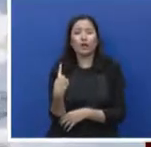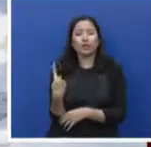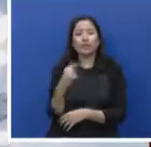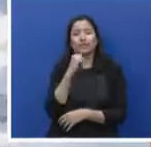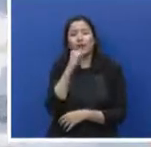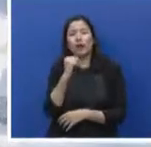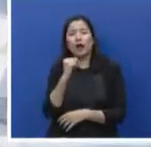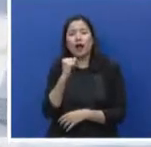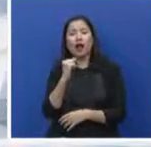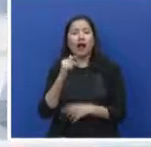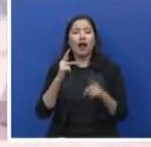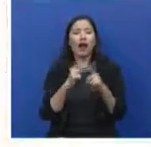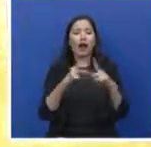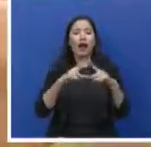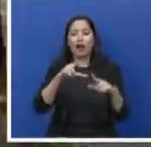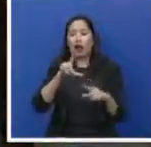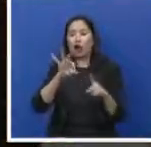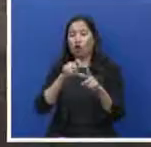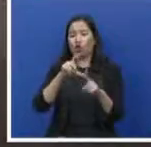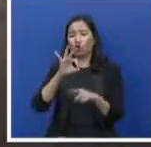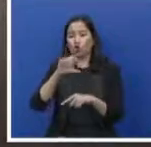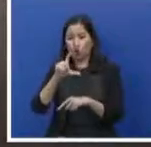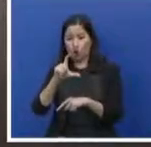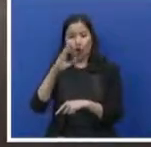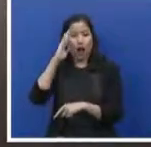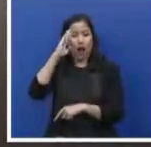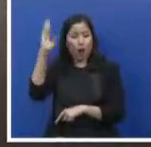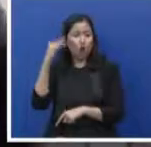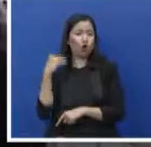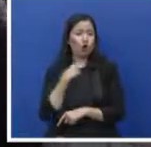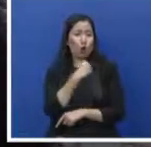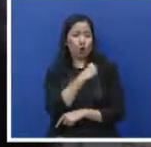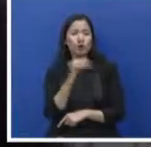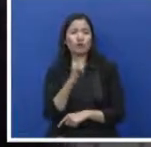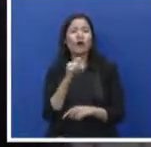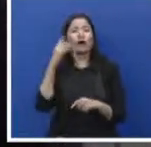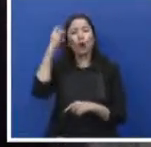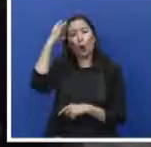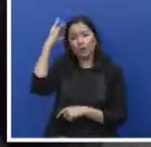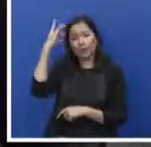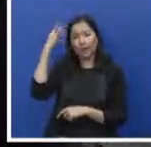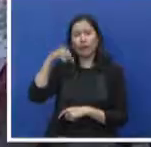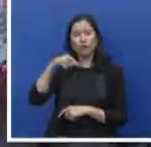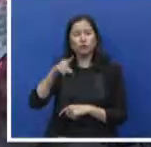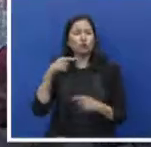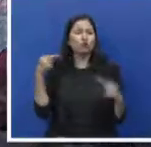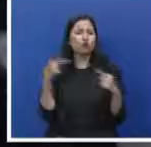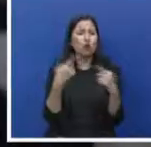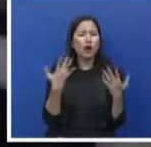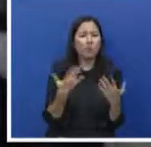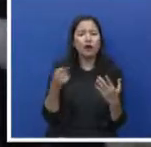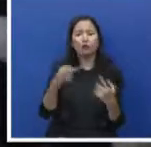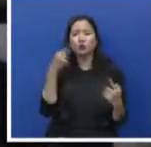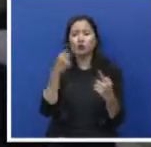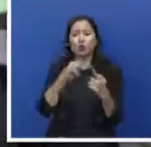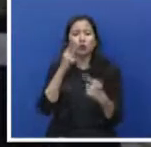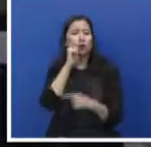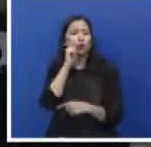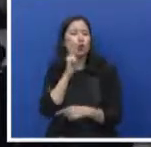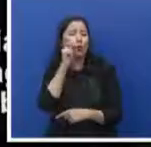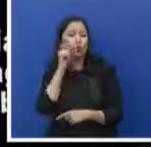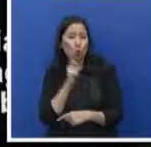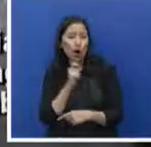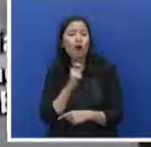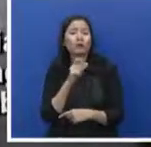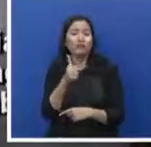yakni Halodoc dan Gojek. Kolaborasi tersebut terjalin untuk vaksinasi bagi masyarakat lanjut usia dengan